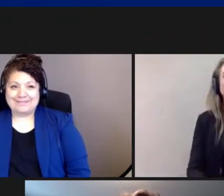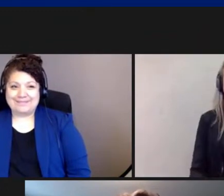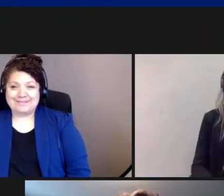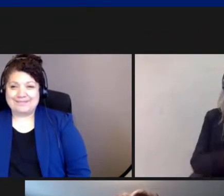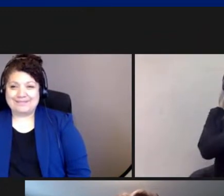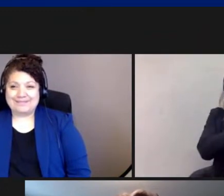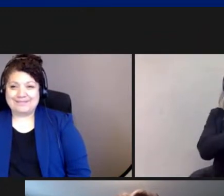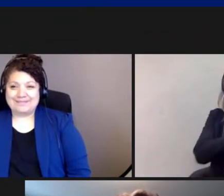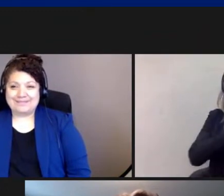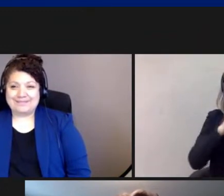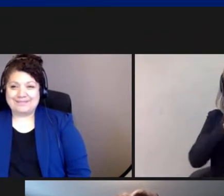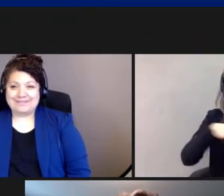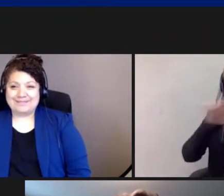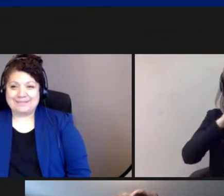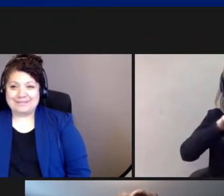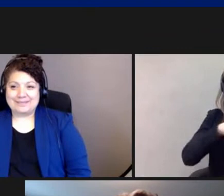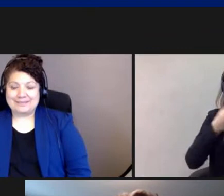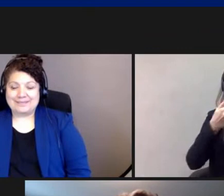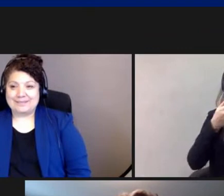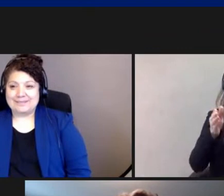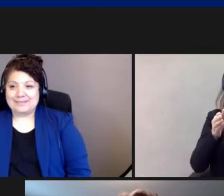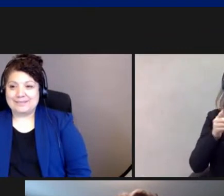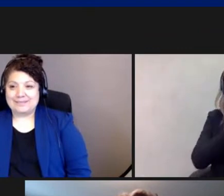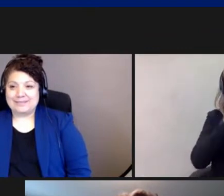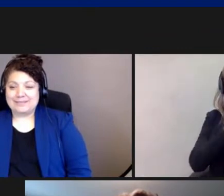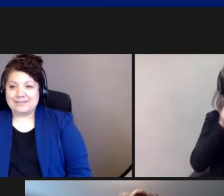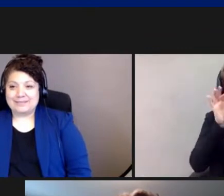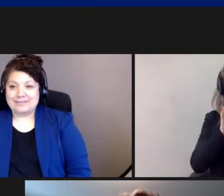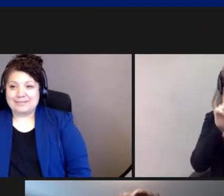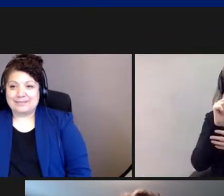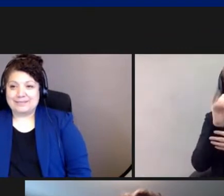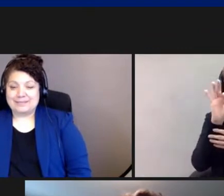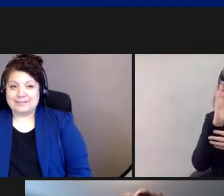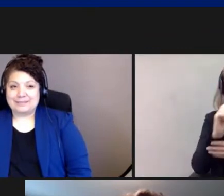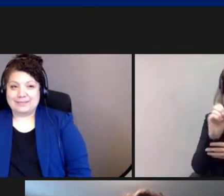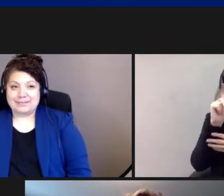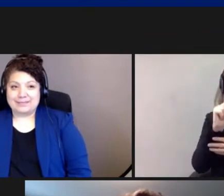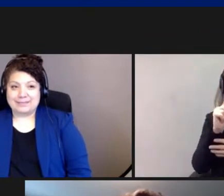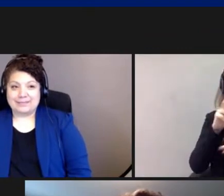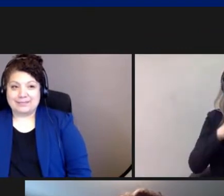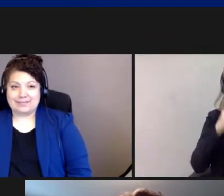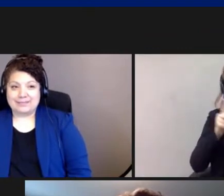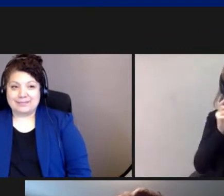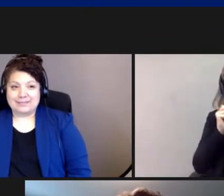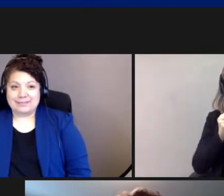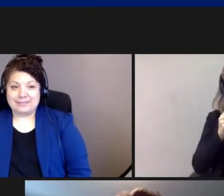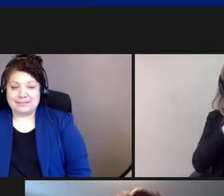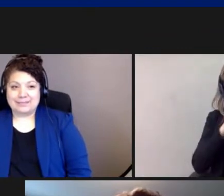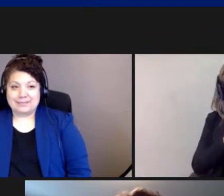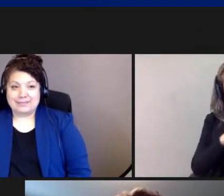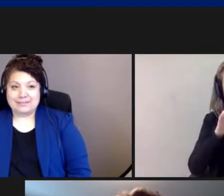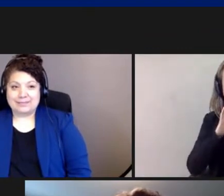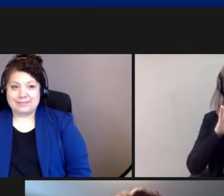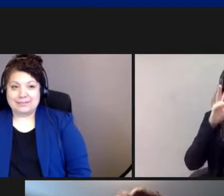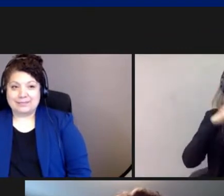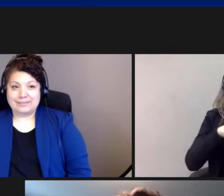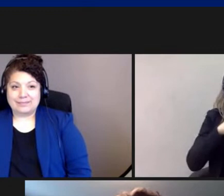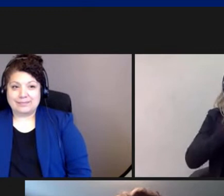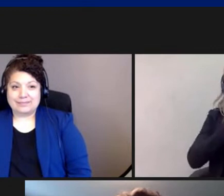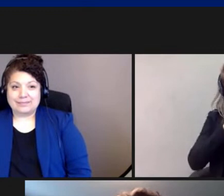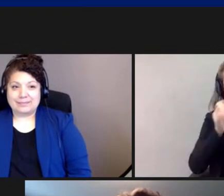vont débuter à la fin du mois d'octobre. Alors, le 29 octobre, les gens pourront prendre rendez-vous soit sur notre site web ou encore par